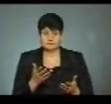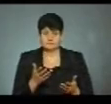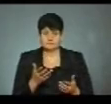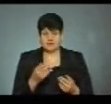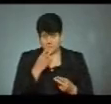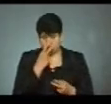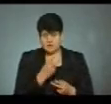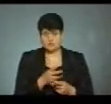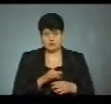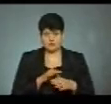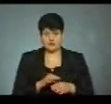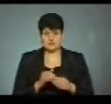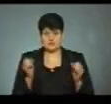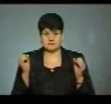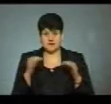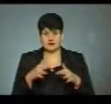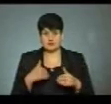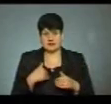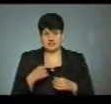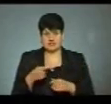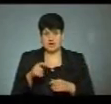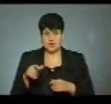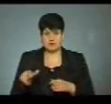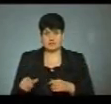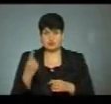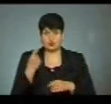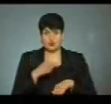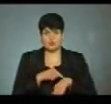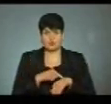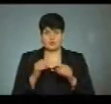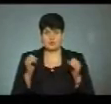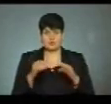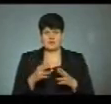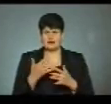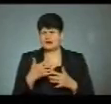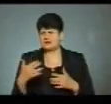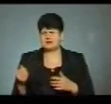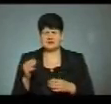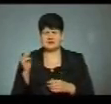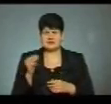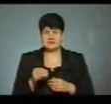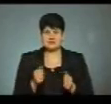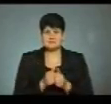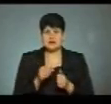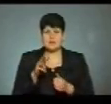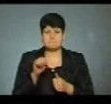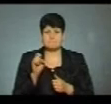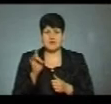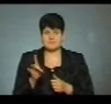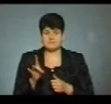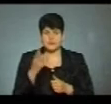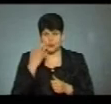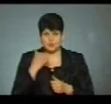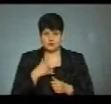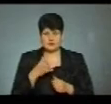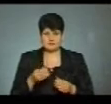Видно, як відбувається, як збираються от наші тернополяни, наприклад. За одну годину зібралося кільканадцять тисяч біля мерії, коли нас підняли